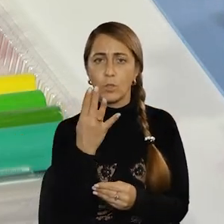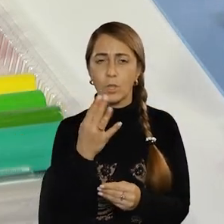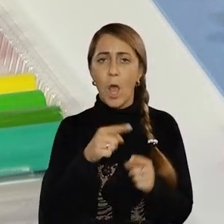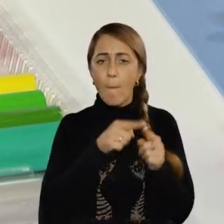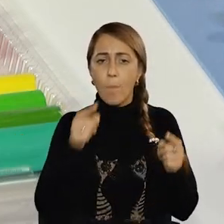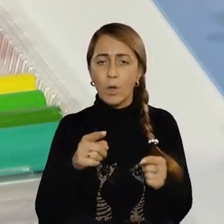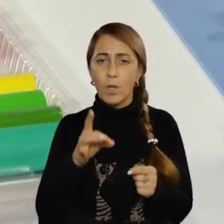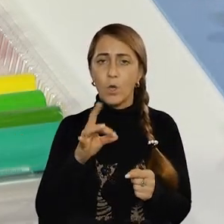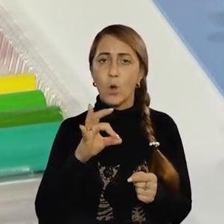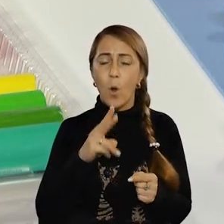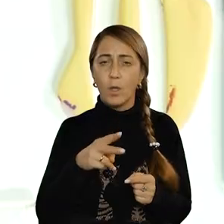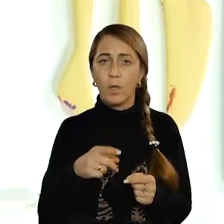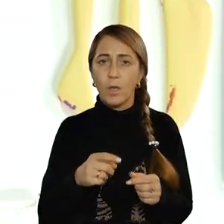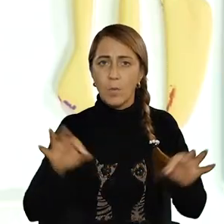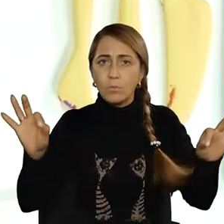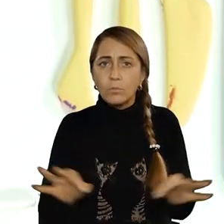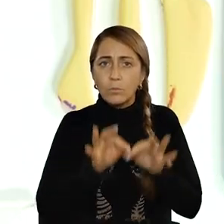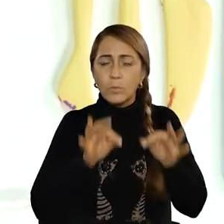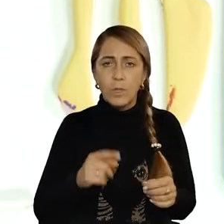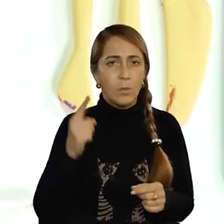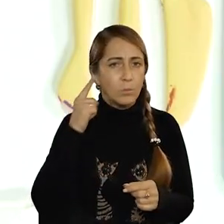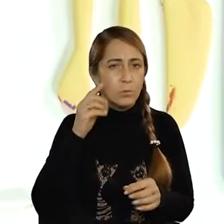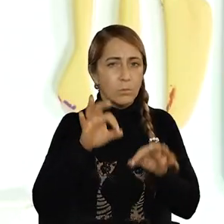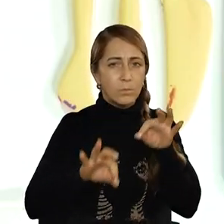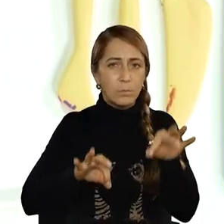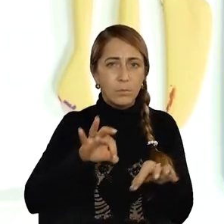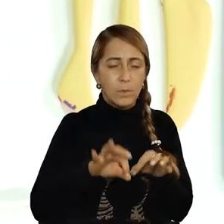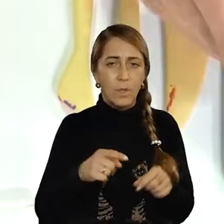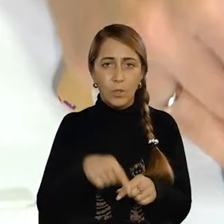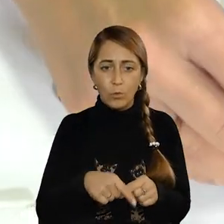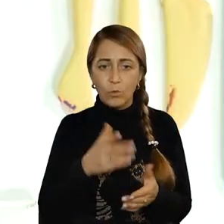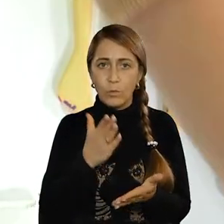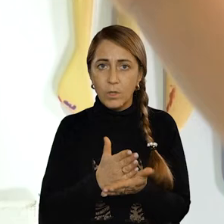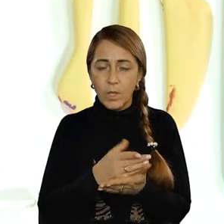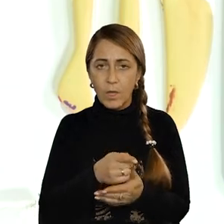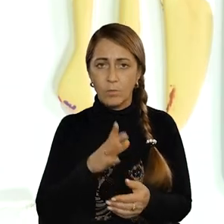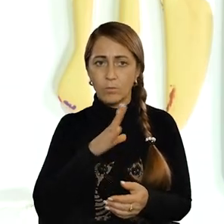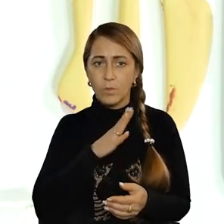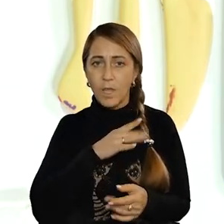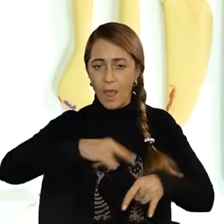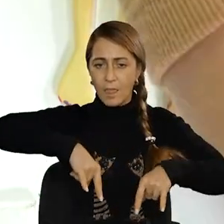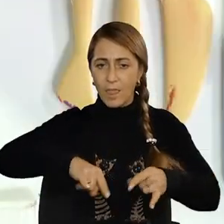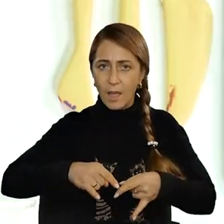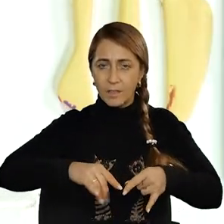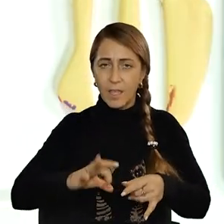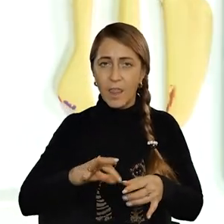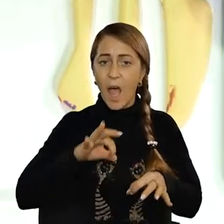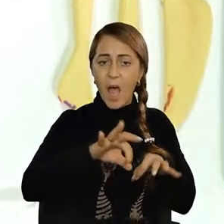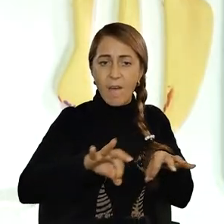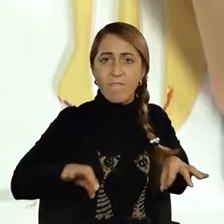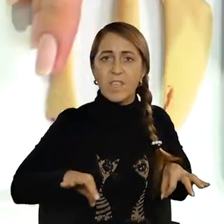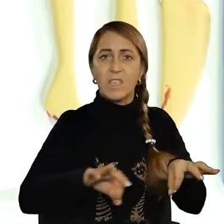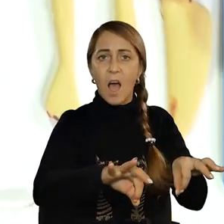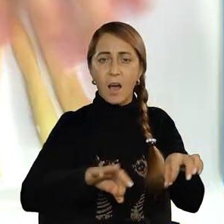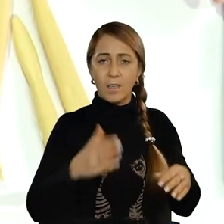року Вівальді та почувся рух коліс. Виявляється, саме тут відбувалися танці на візках. На